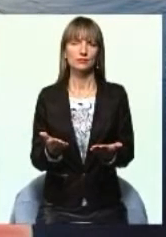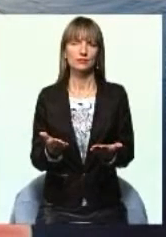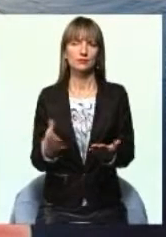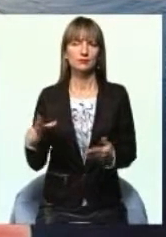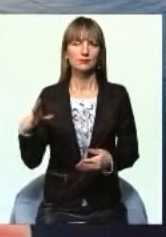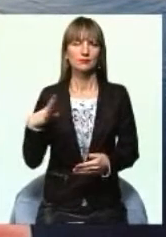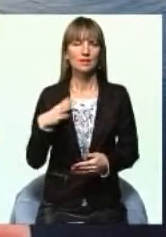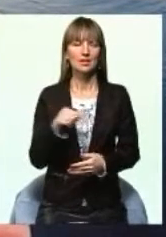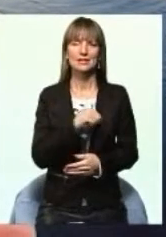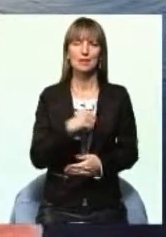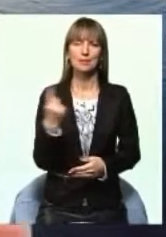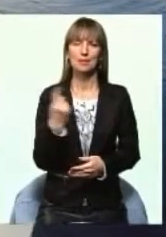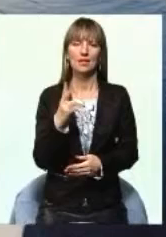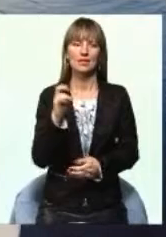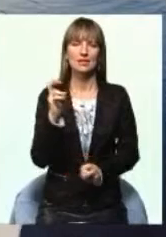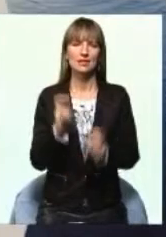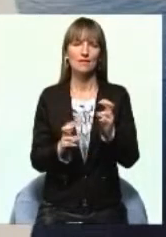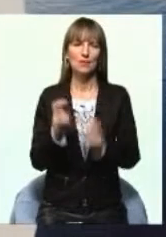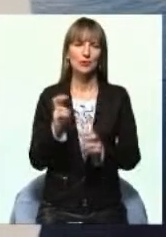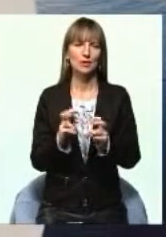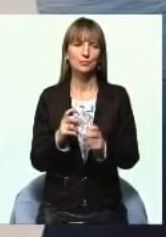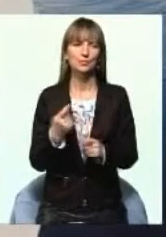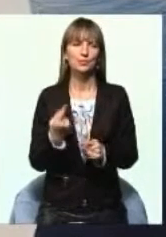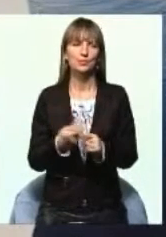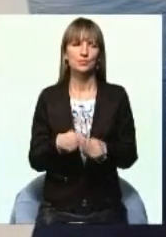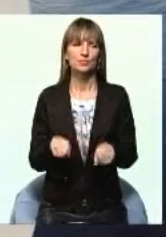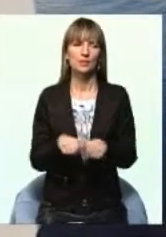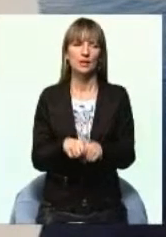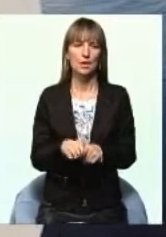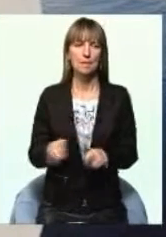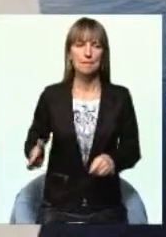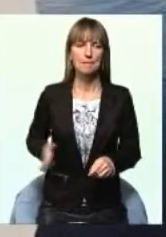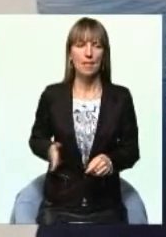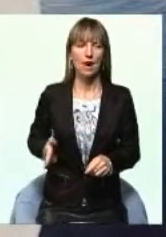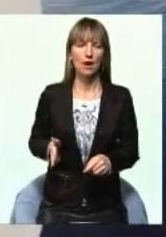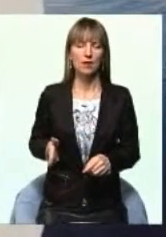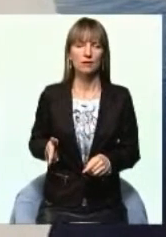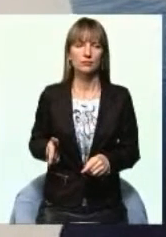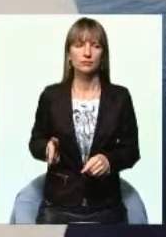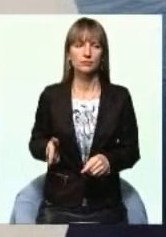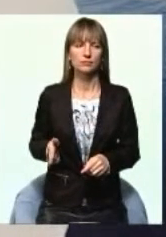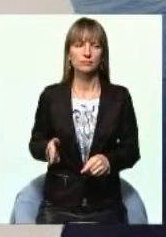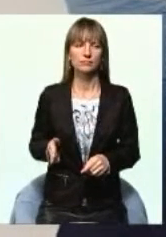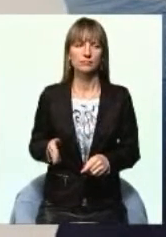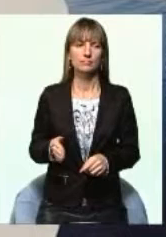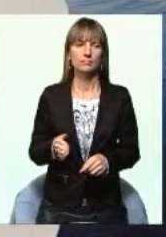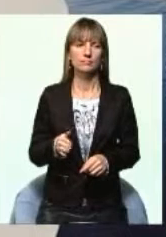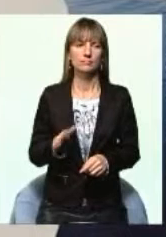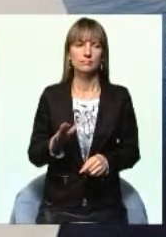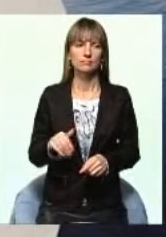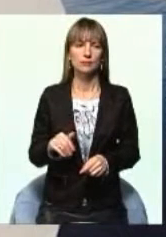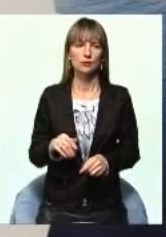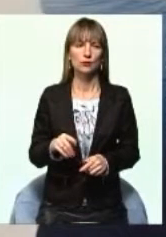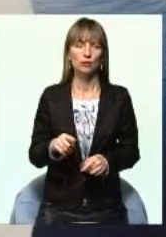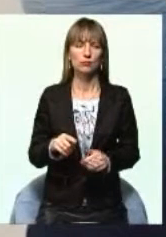была самая первая на заводе. Это, короче, такие бока у него, потом вот такая квадратная